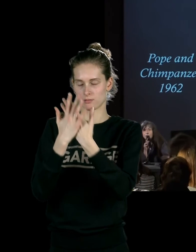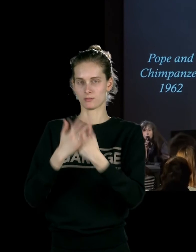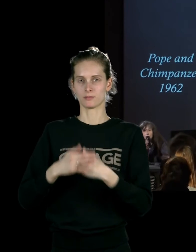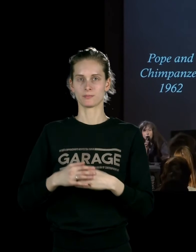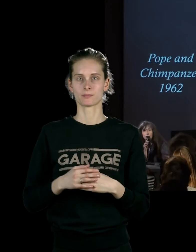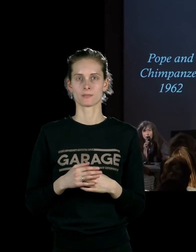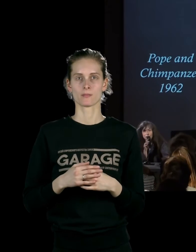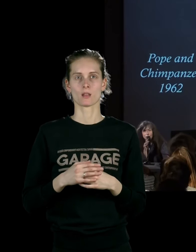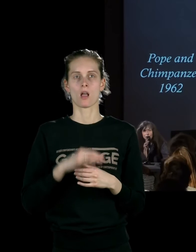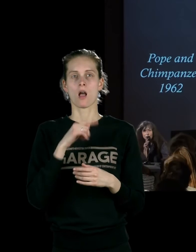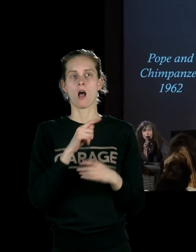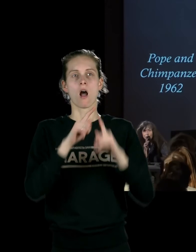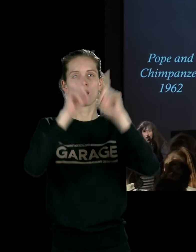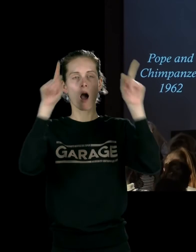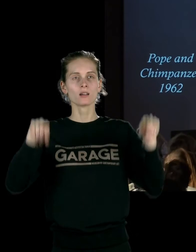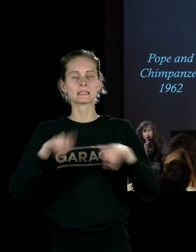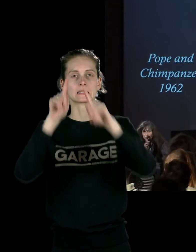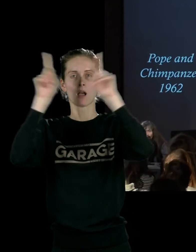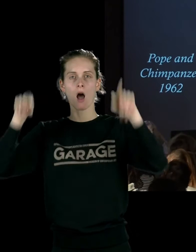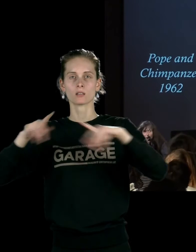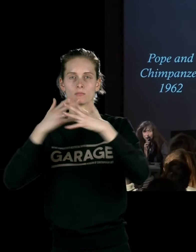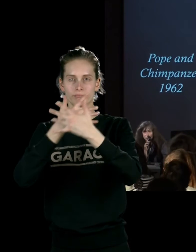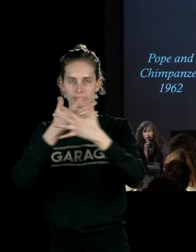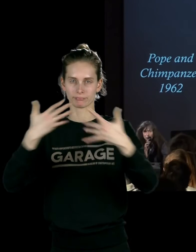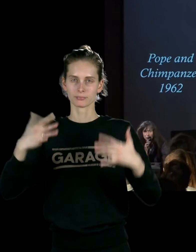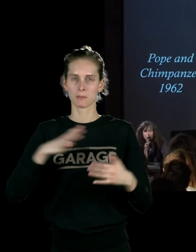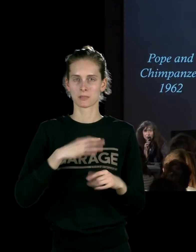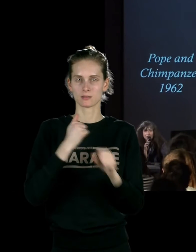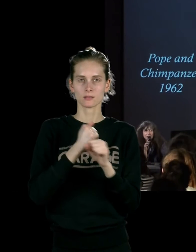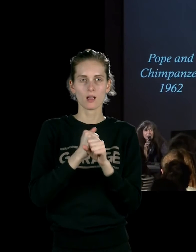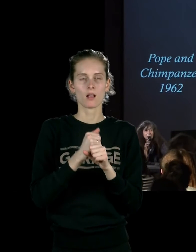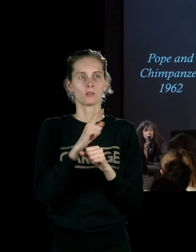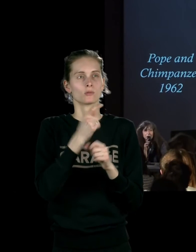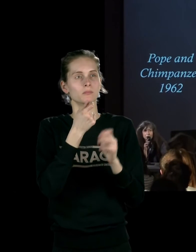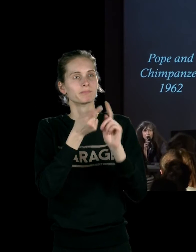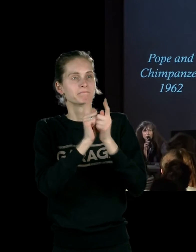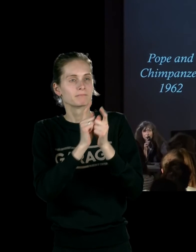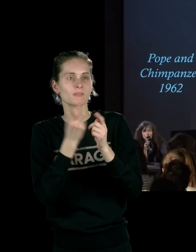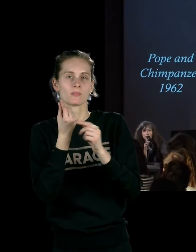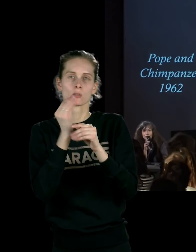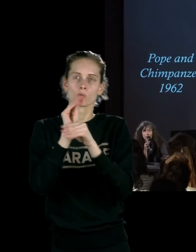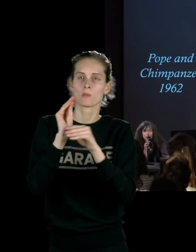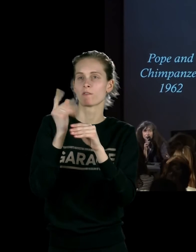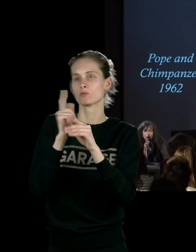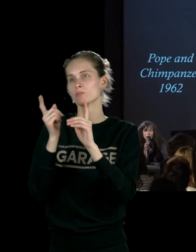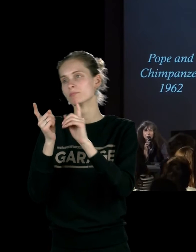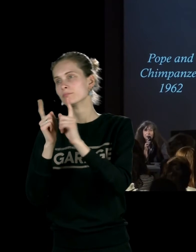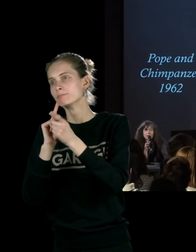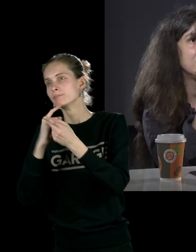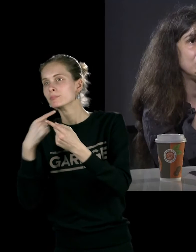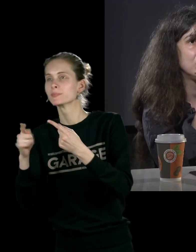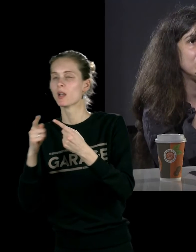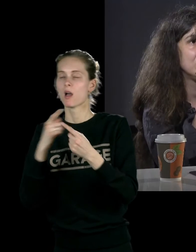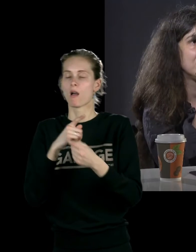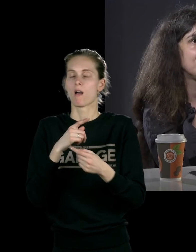из них не была удачной. Ему так и не удалось сделать ту версию, которая бы его устроила. Ему так и не удалось повторить этот волшебный